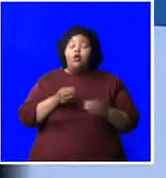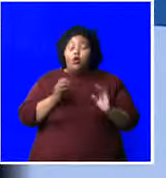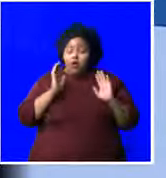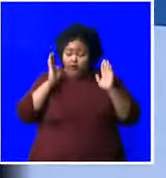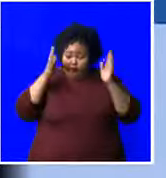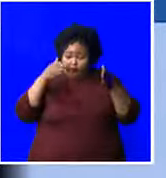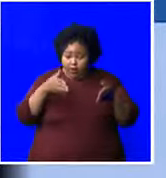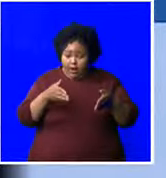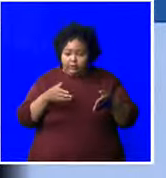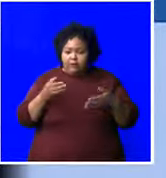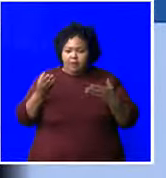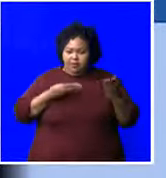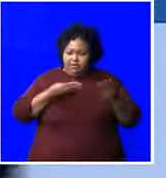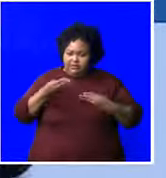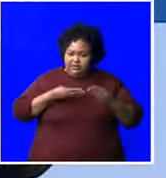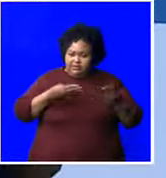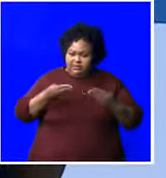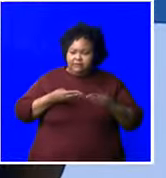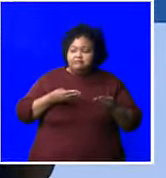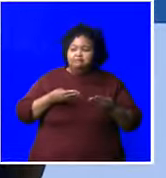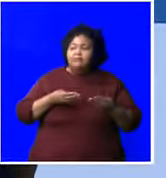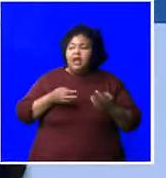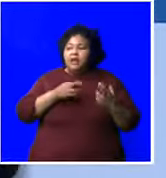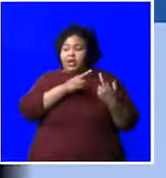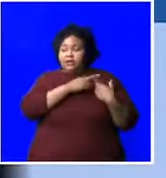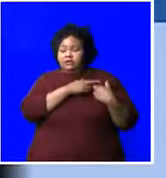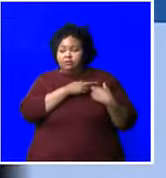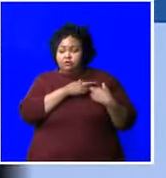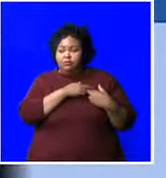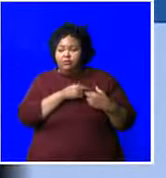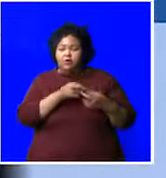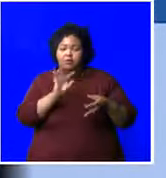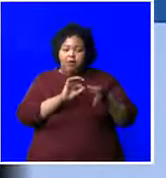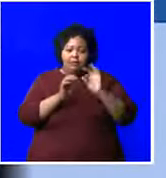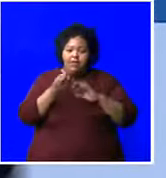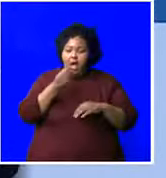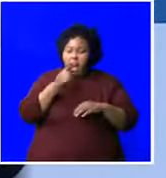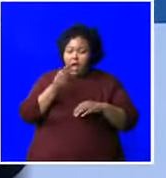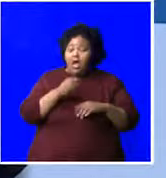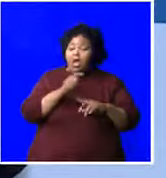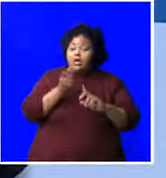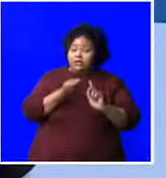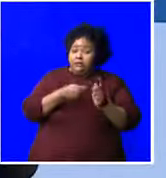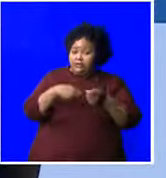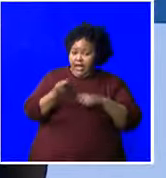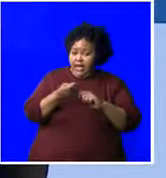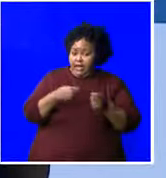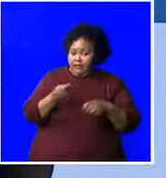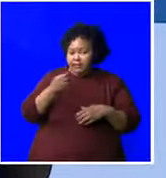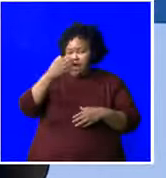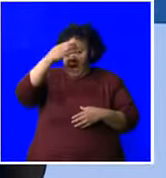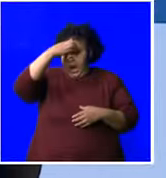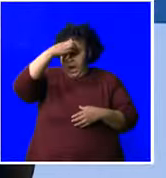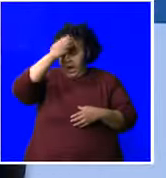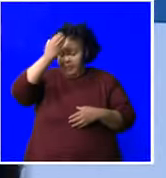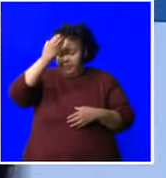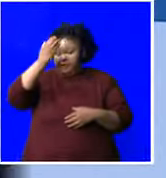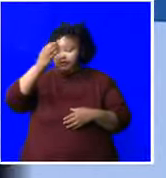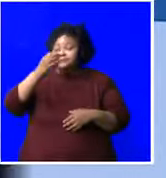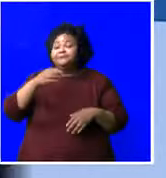Ukhokhe ngala secondary suppliers. Hulumende athathe athenge